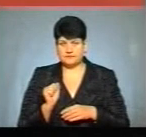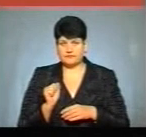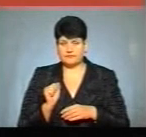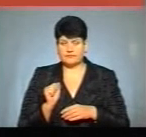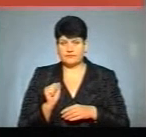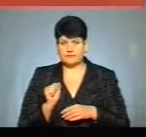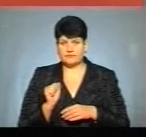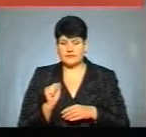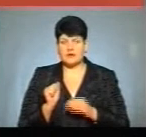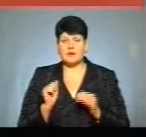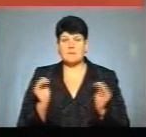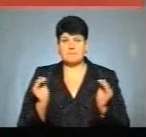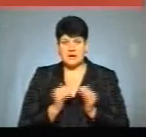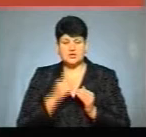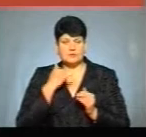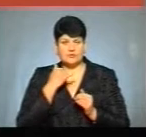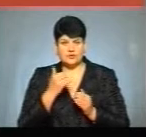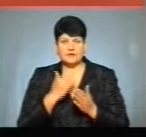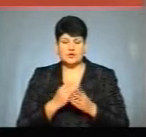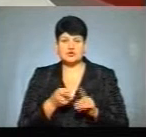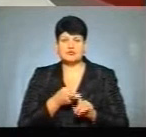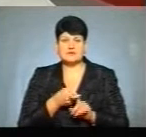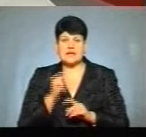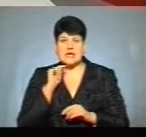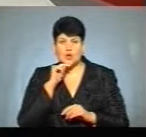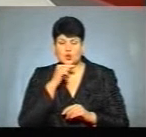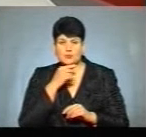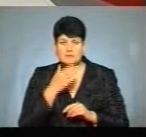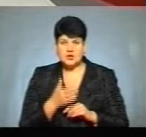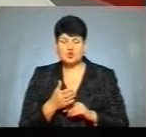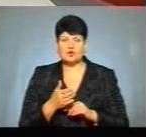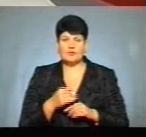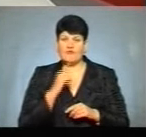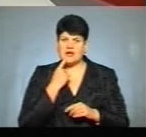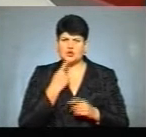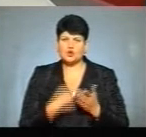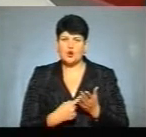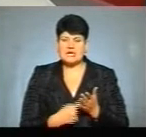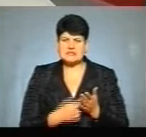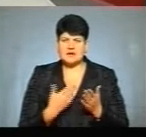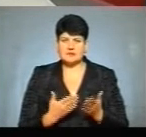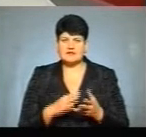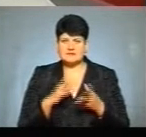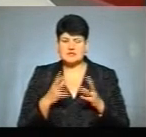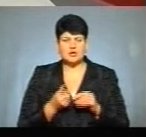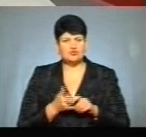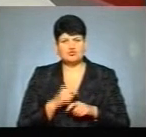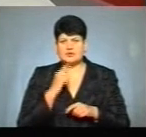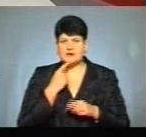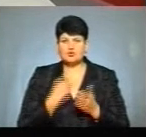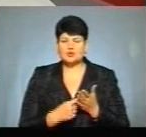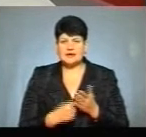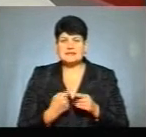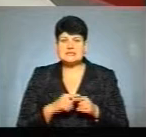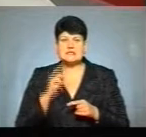Менше повідомлень поступає щодо економічного, оскільки теж дійсно тяжко доказати, і взагалі дуже тяжко доказується це в